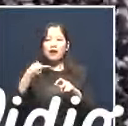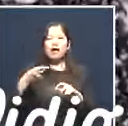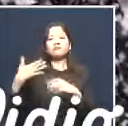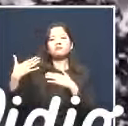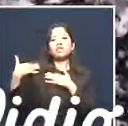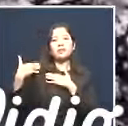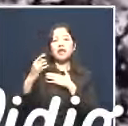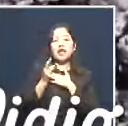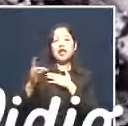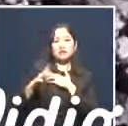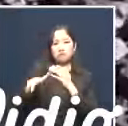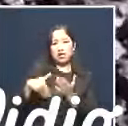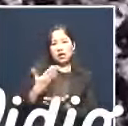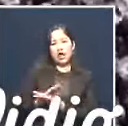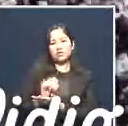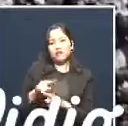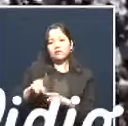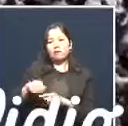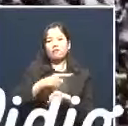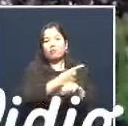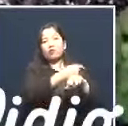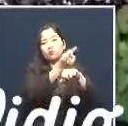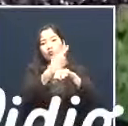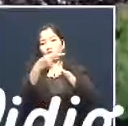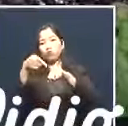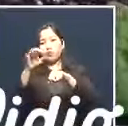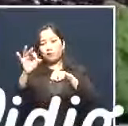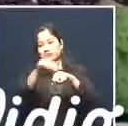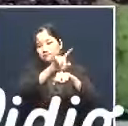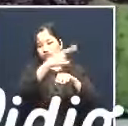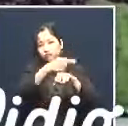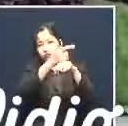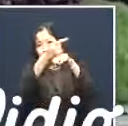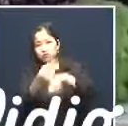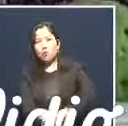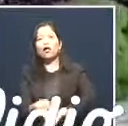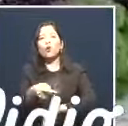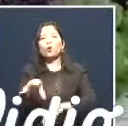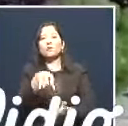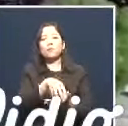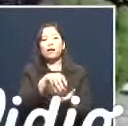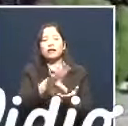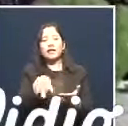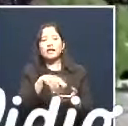pasca jatuhnya helikopter yang ditumpangi di perbatasan Iran dan Azerbaijan.